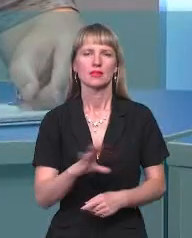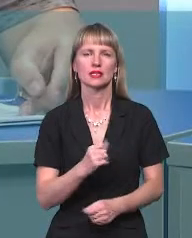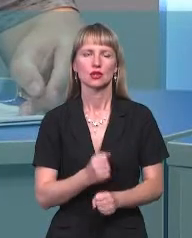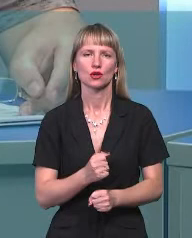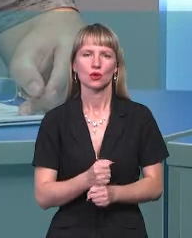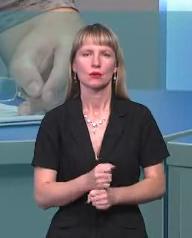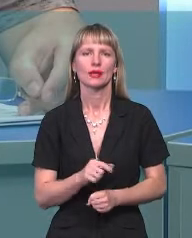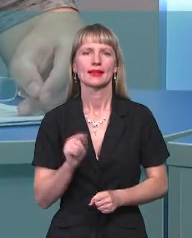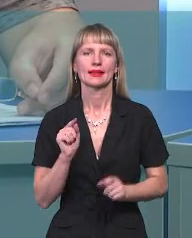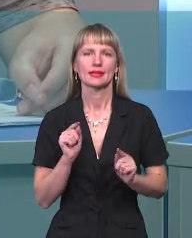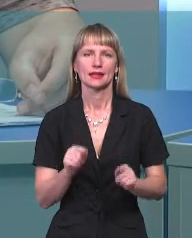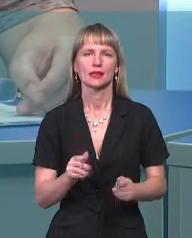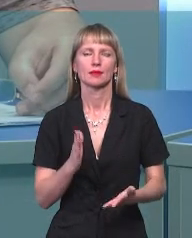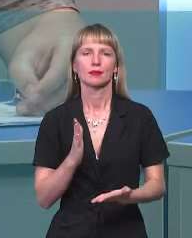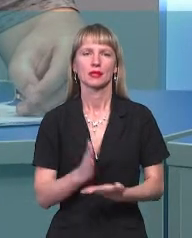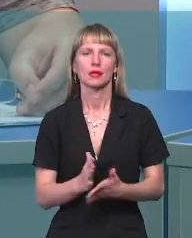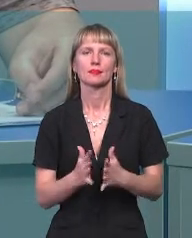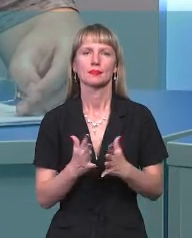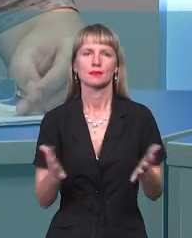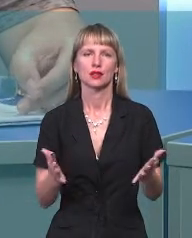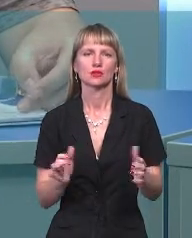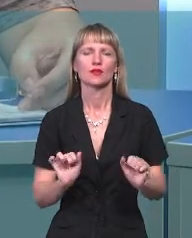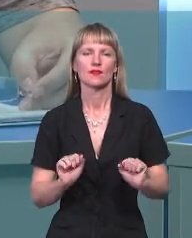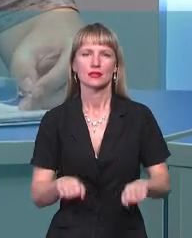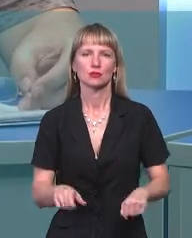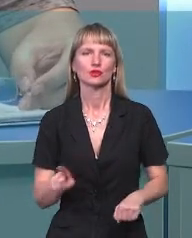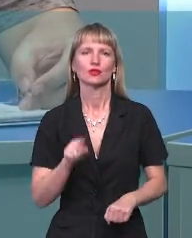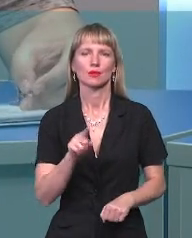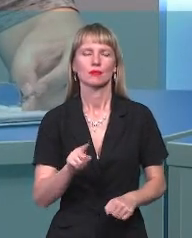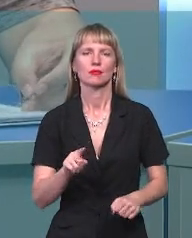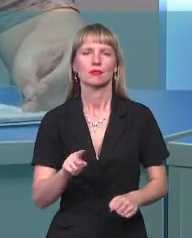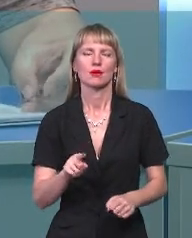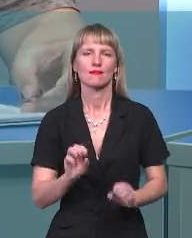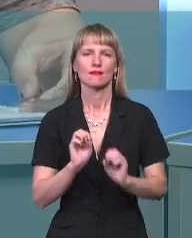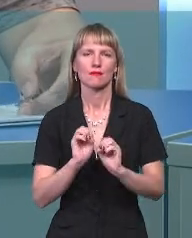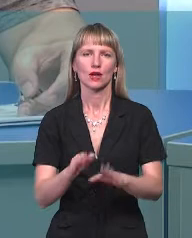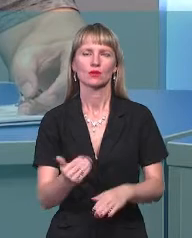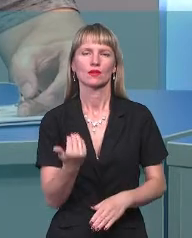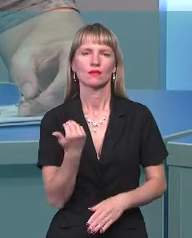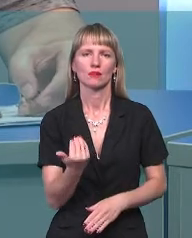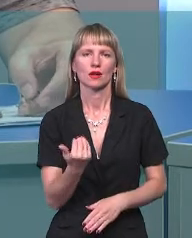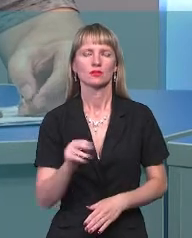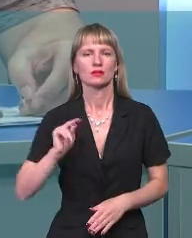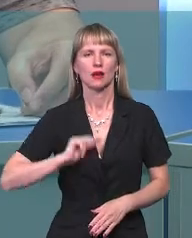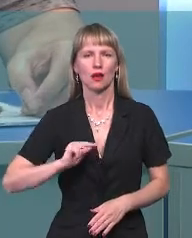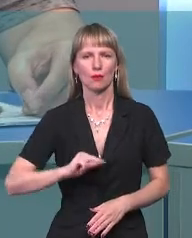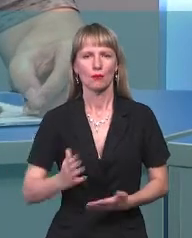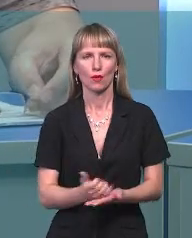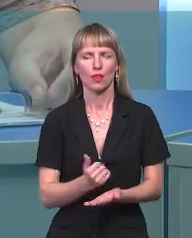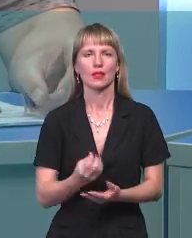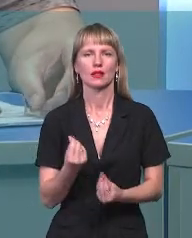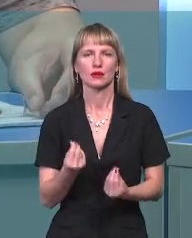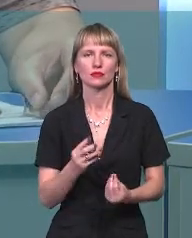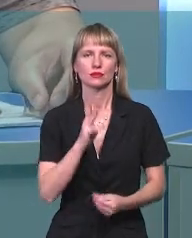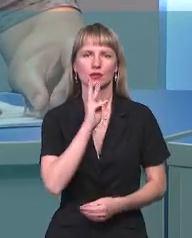зробиш, тим є більша вірогідність того, що тобі повернуть твої напрацьовані,